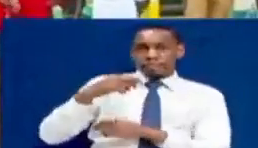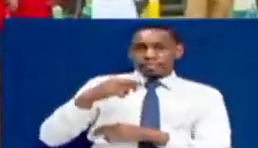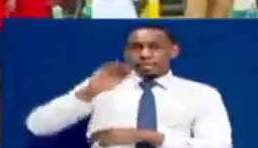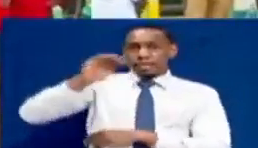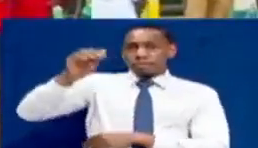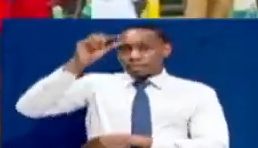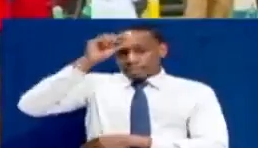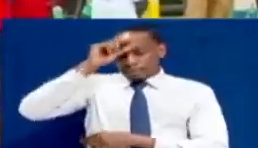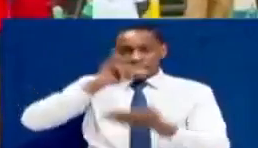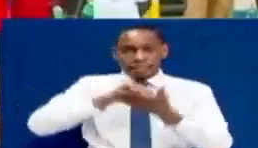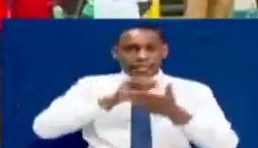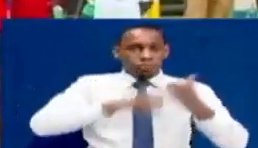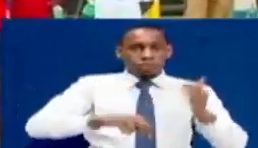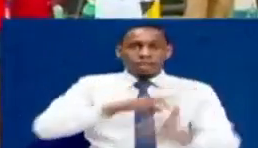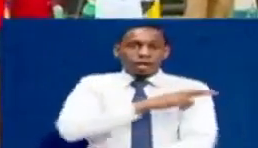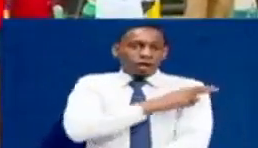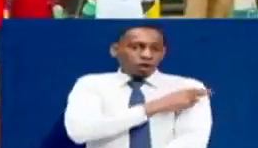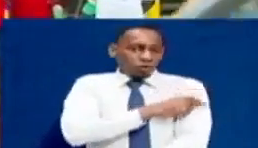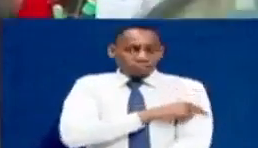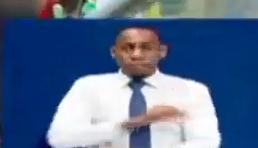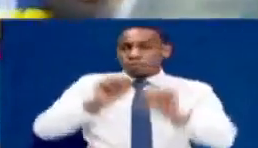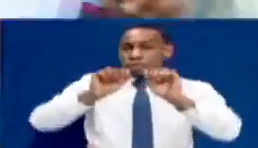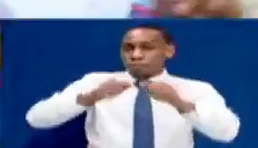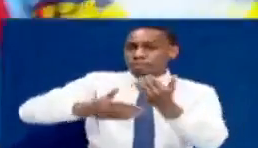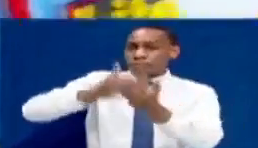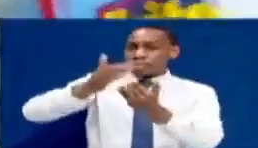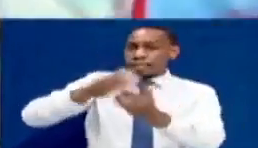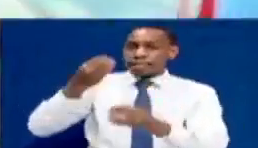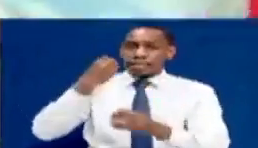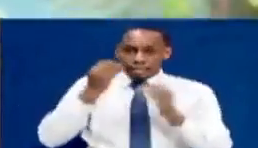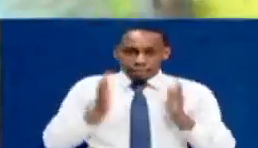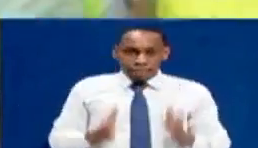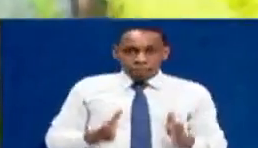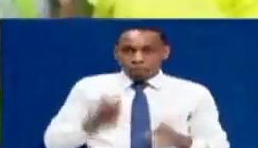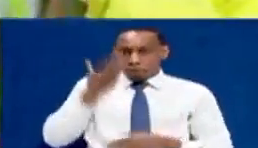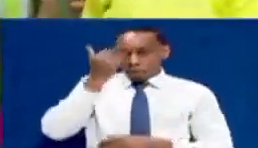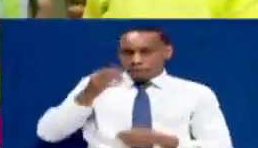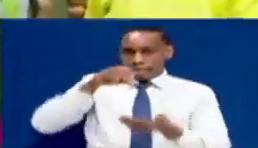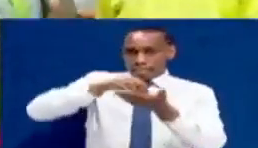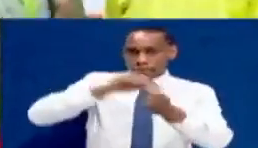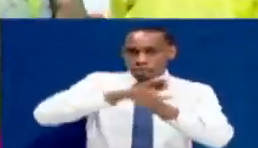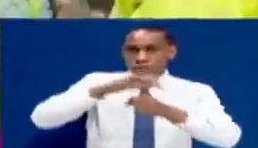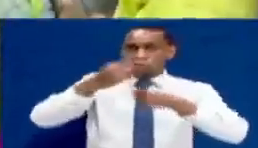serikali za kaunti kuhakikisha kuwa hospitali zao zinaweza kuwahudumia wagonjwa wao, kwani